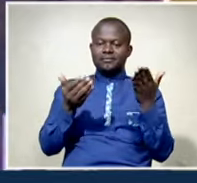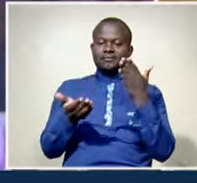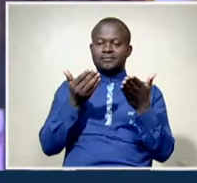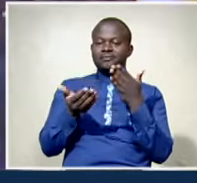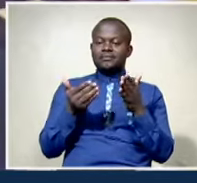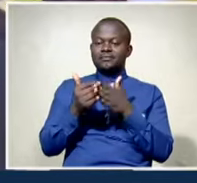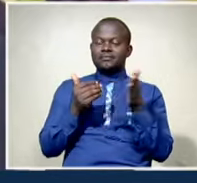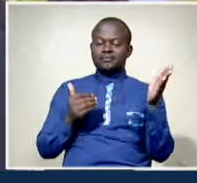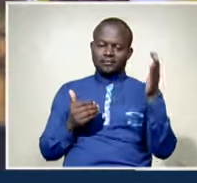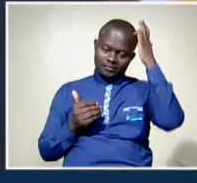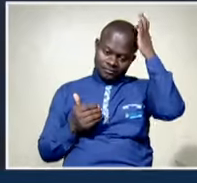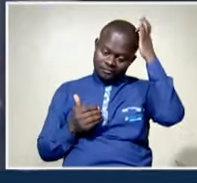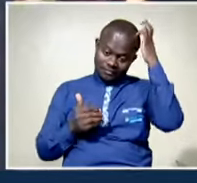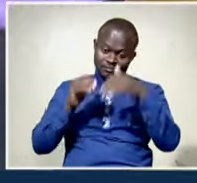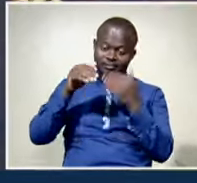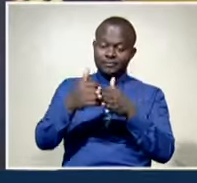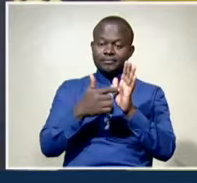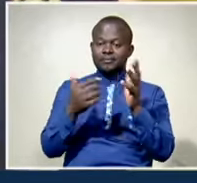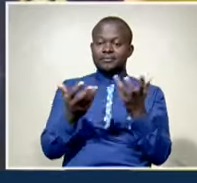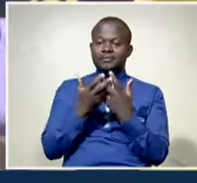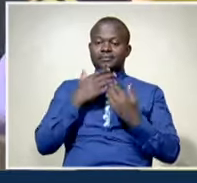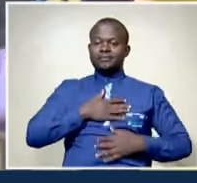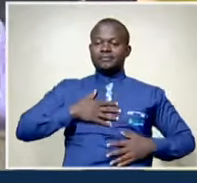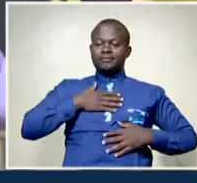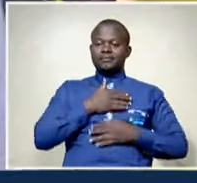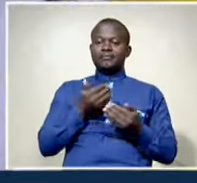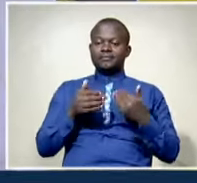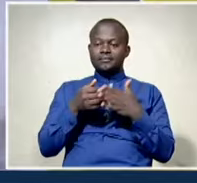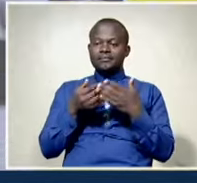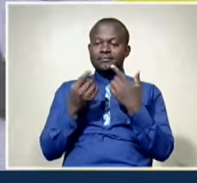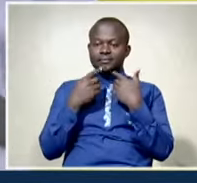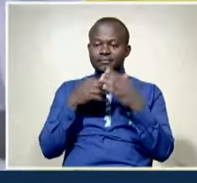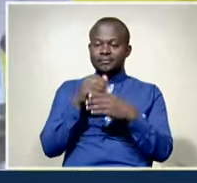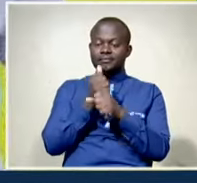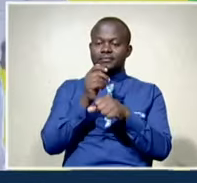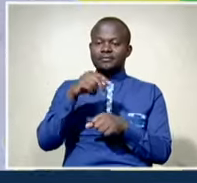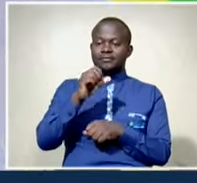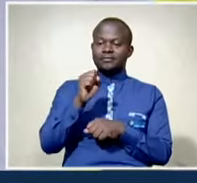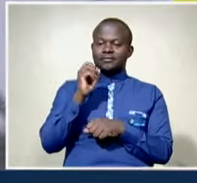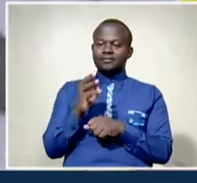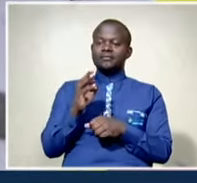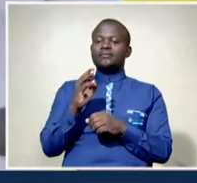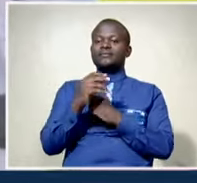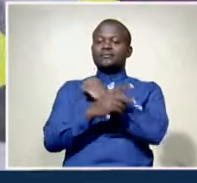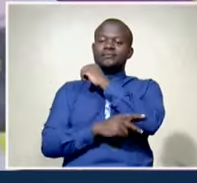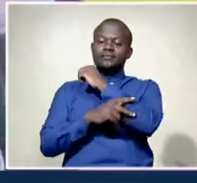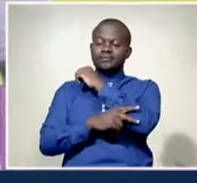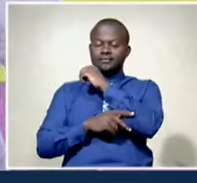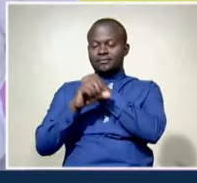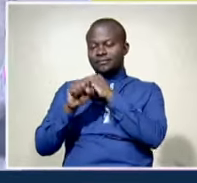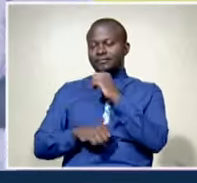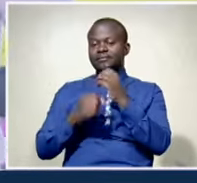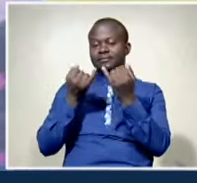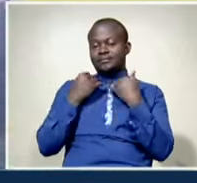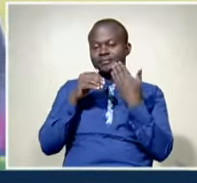kuri ibi biri mu kumurikwa ariko bijyanye n'imyidagaduro y'abana ndaza no kuganira n'umukozi wa PSF ku rwego rw'intara y'Amajyepfo atubwire nuko iyo